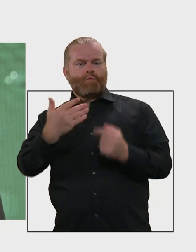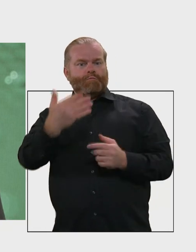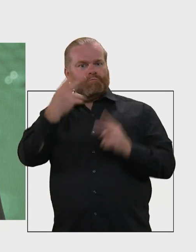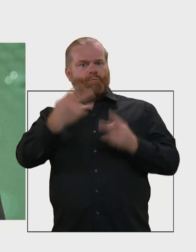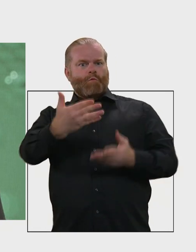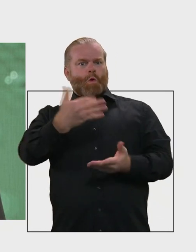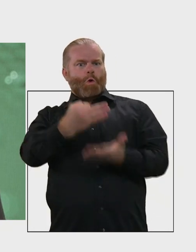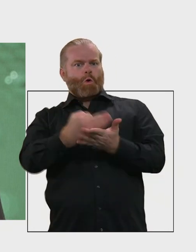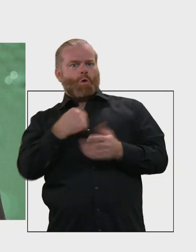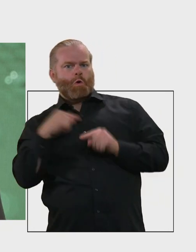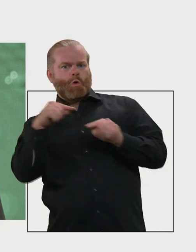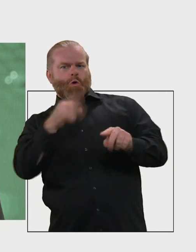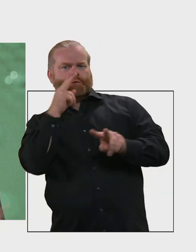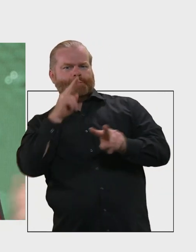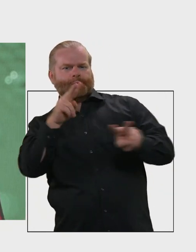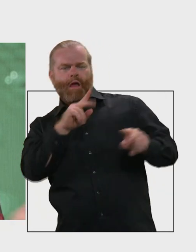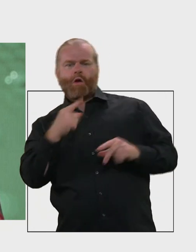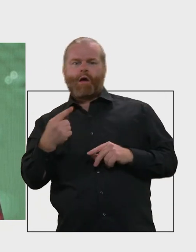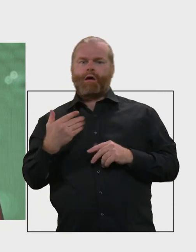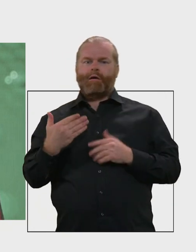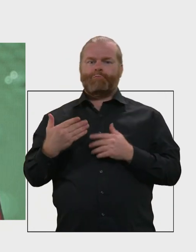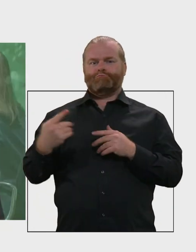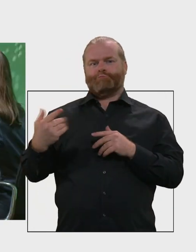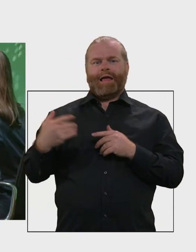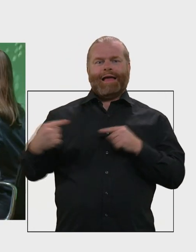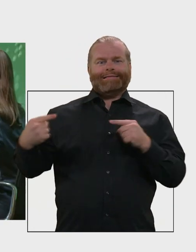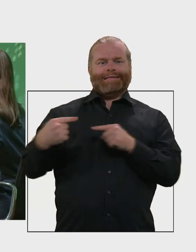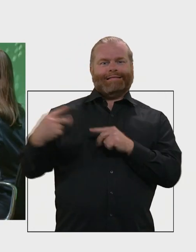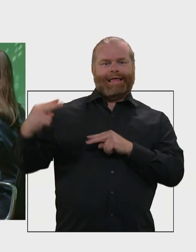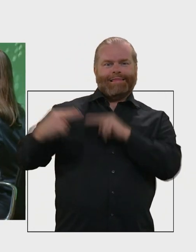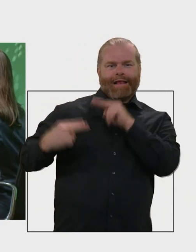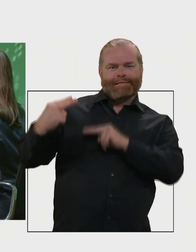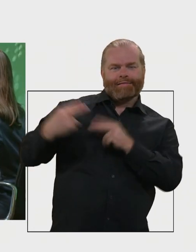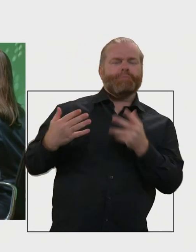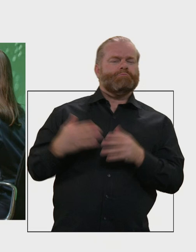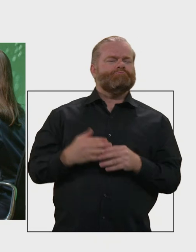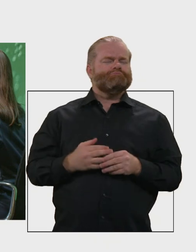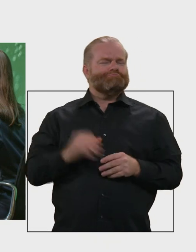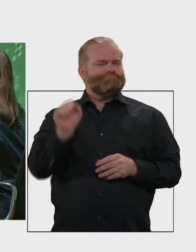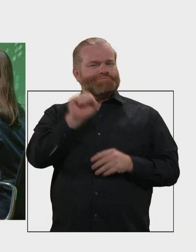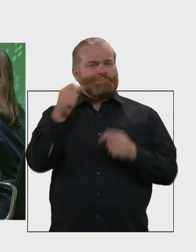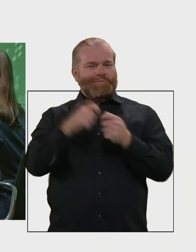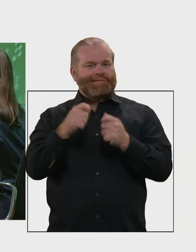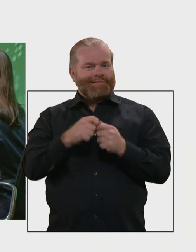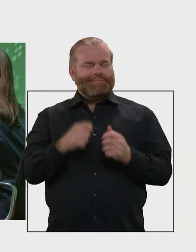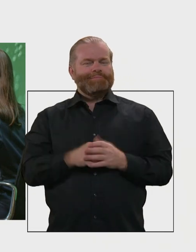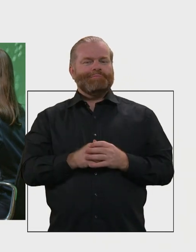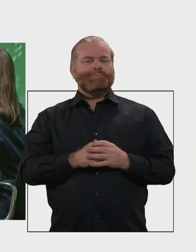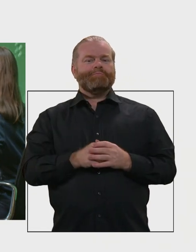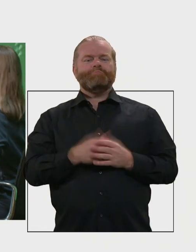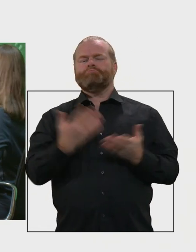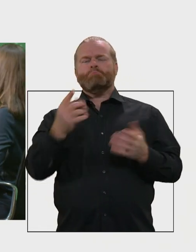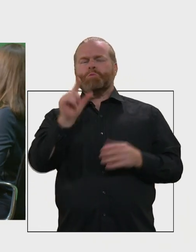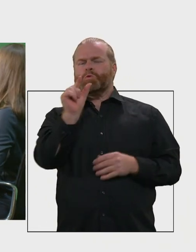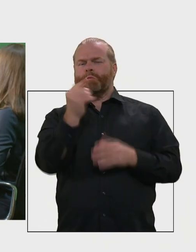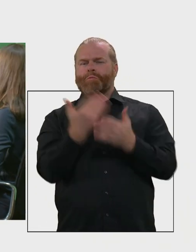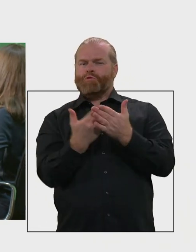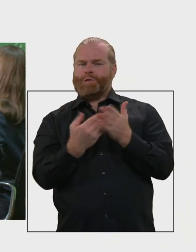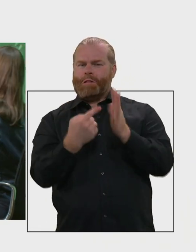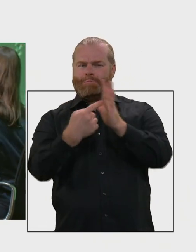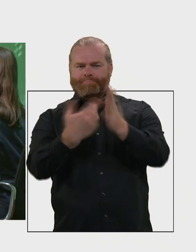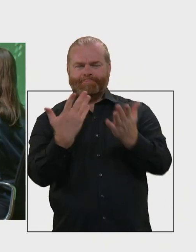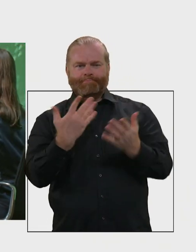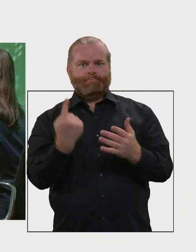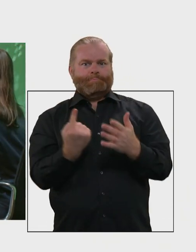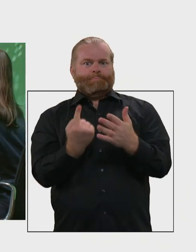war schon eine sehr spannende Sache. Vielleicht kann ich mal ein kurzes Beispiel nennen, was so eine Besonderheit auch ist, wenn man